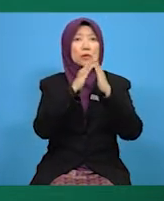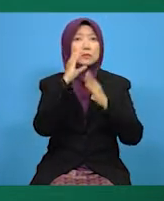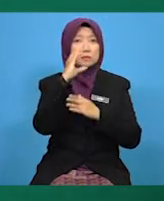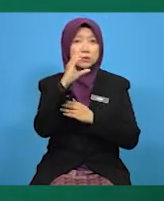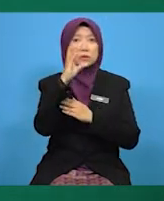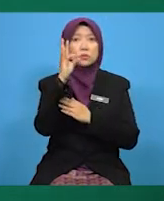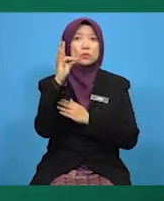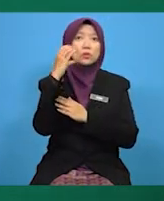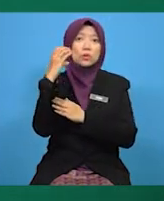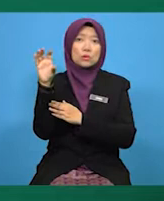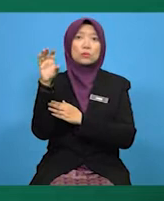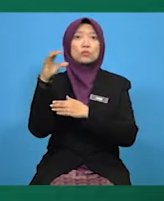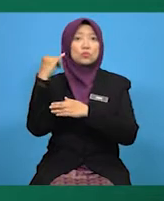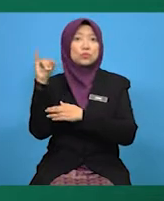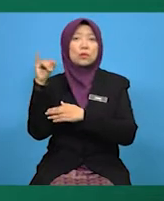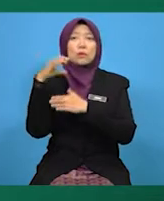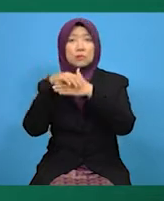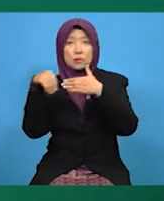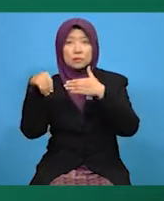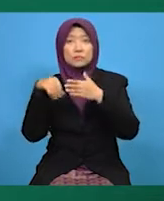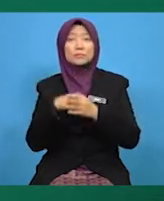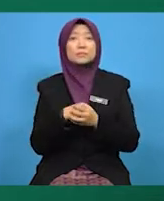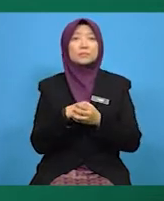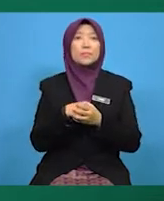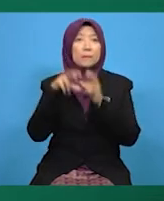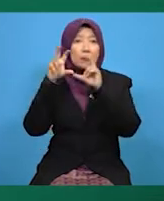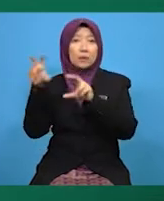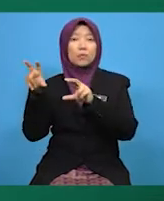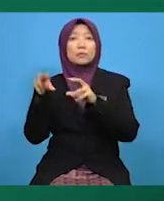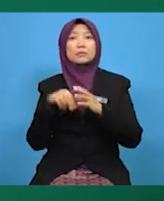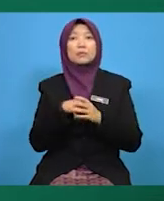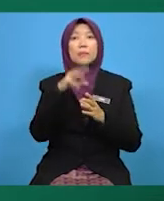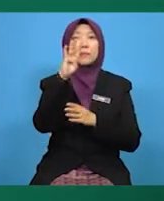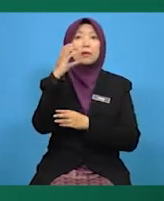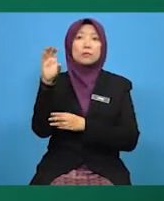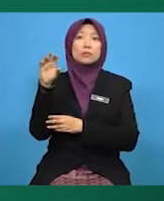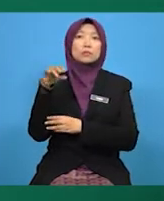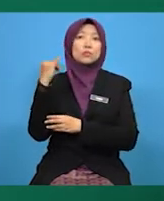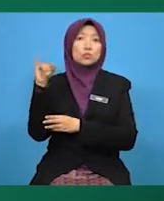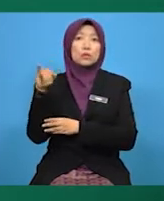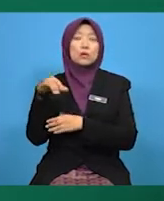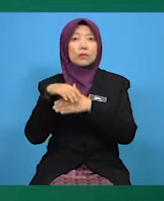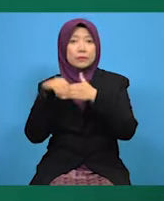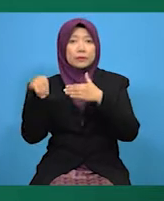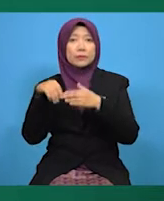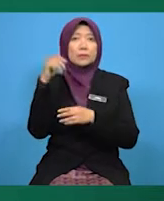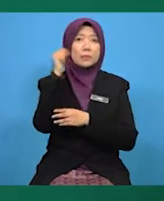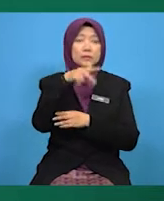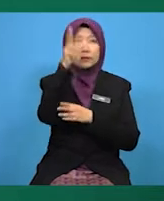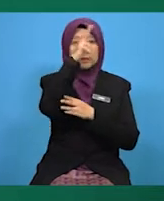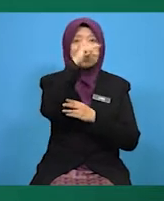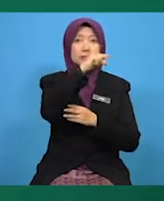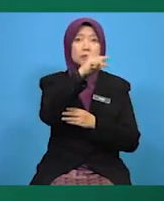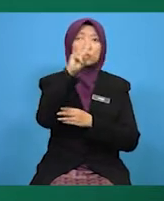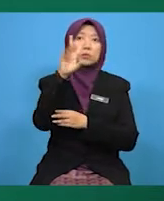ialah C 700 juta ringgit, pelaburan kasar I 400 juta ringgit, perbelanjaan kerajaan